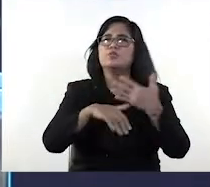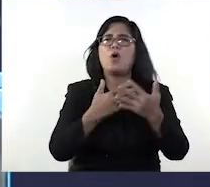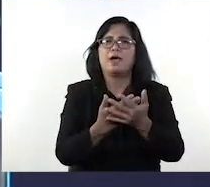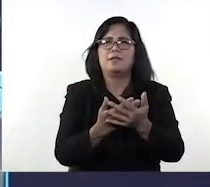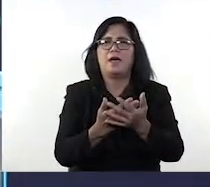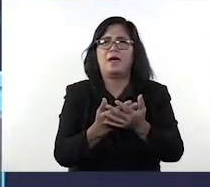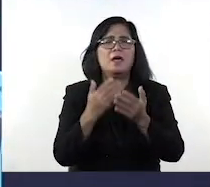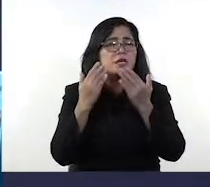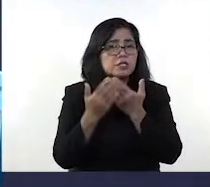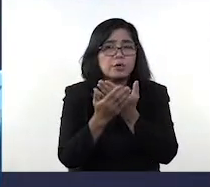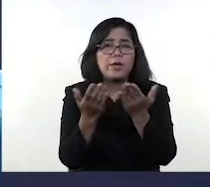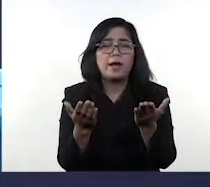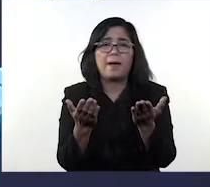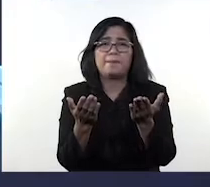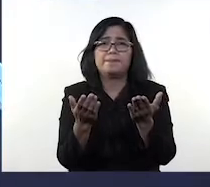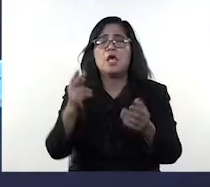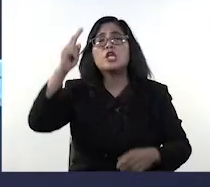Oh my God